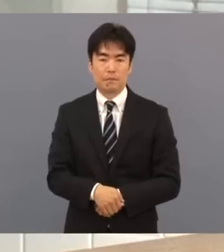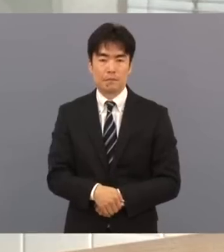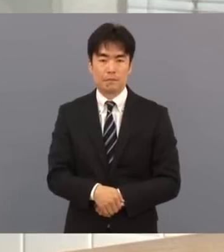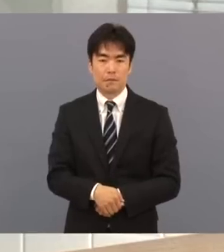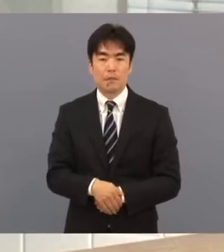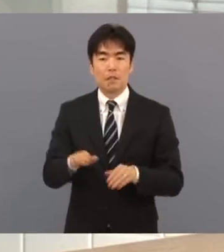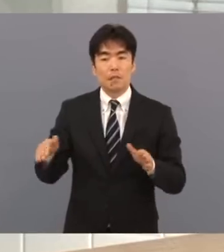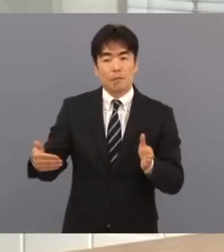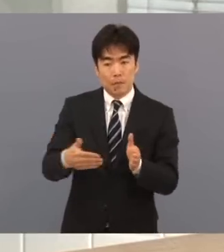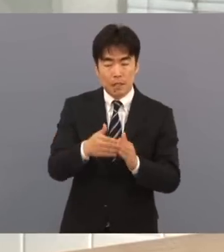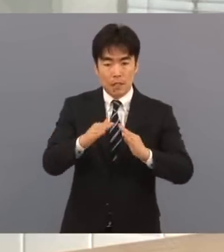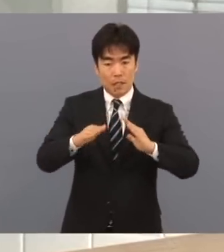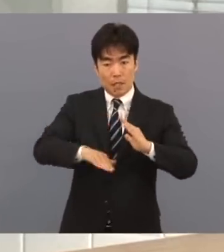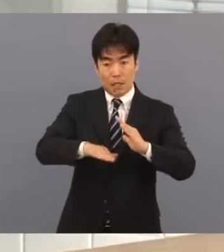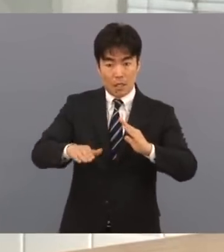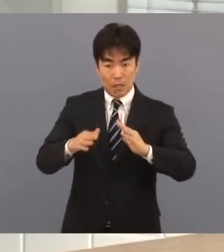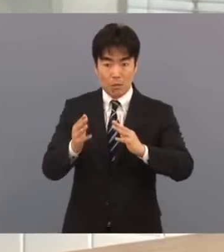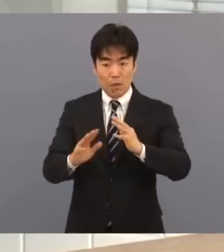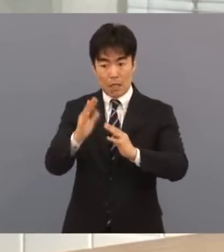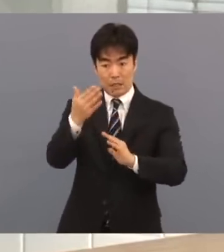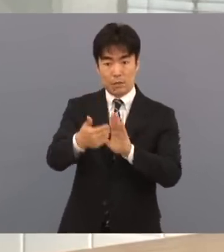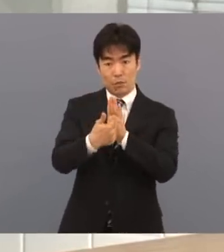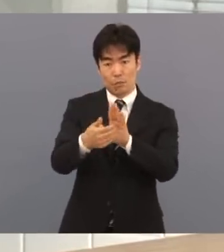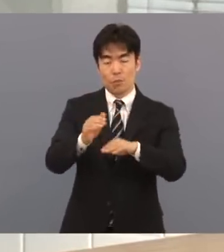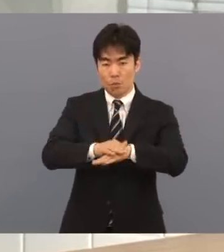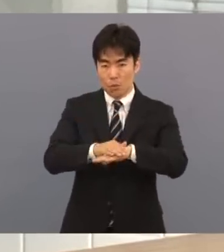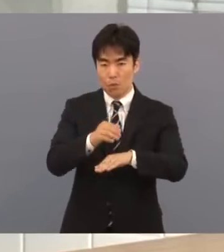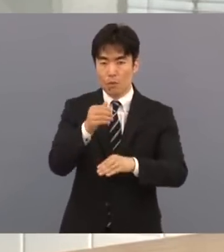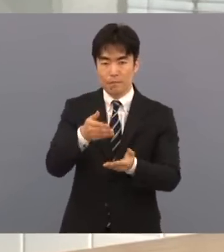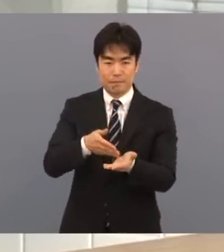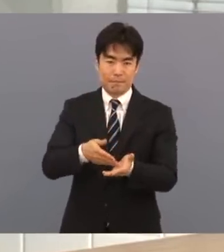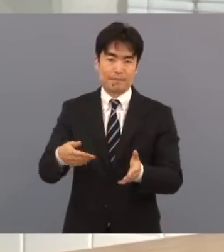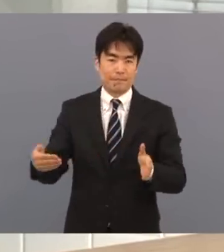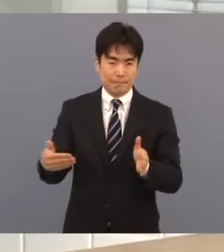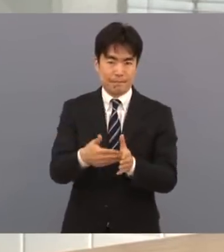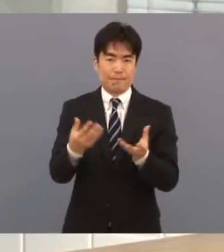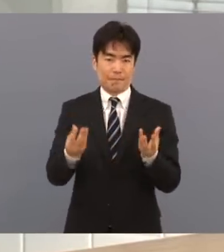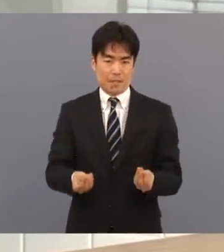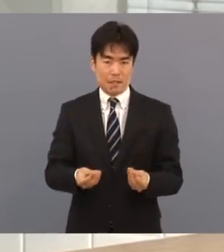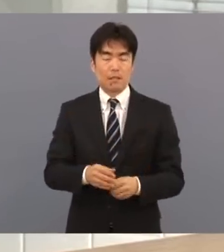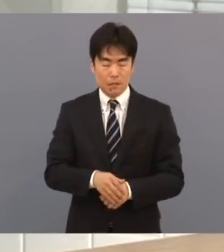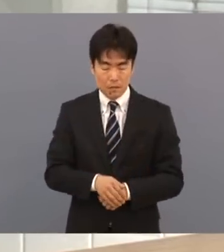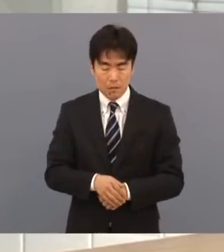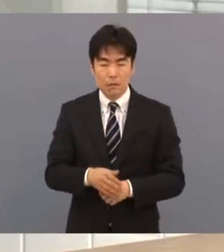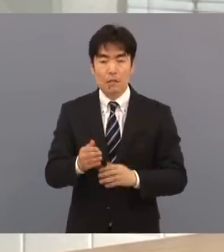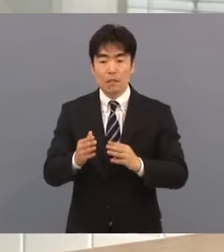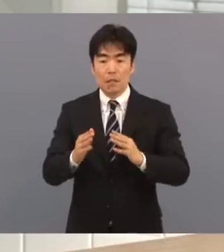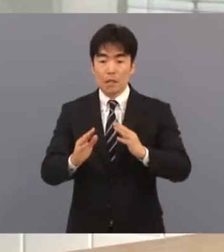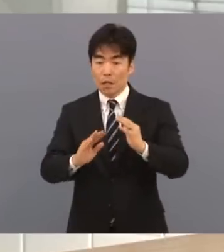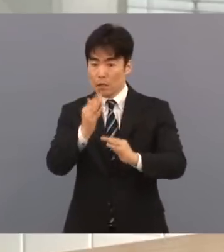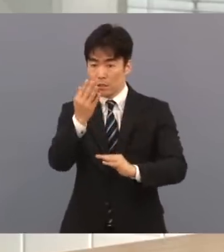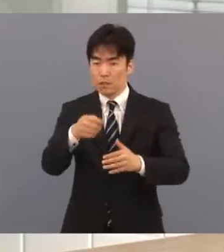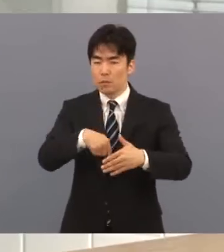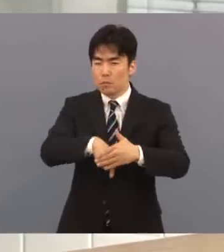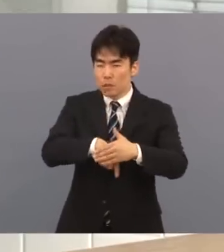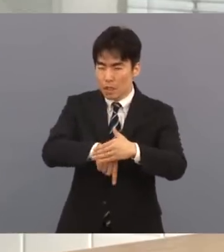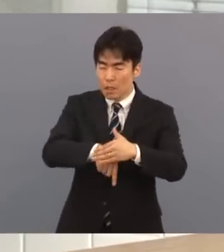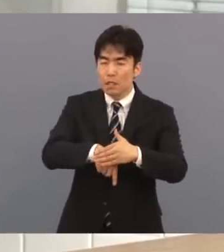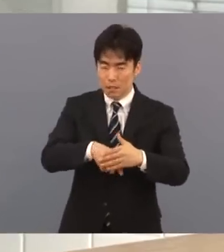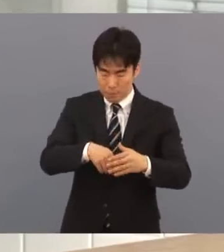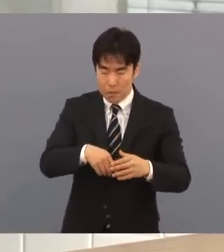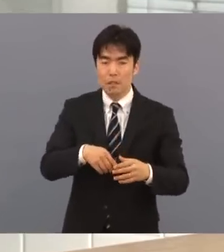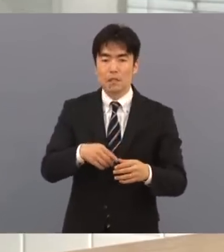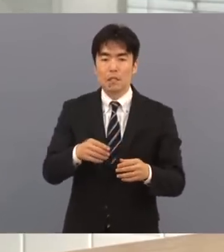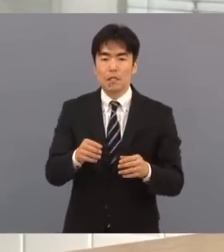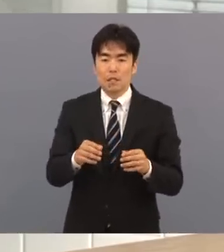これまで家庭での火災予防についてご紹介してきました。火災の出火原因として多いのはストー